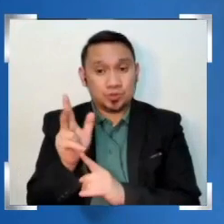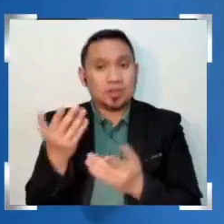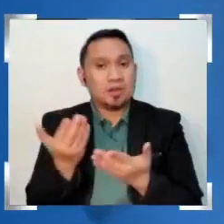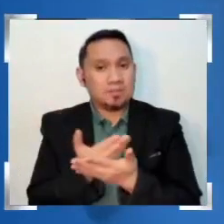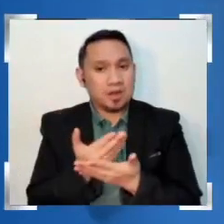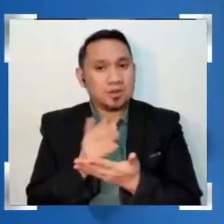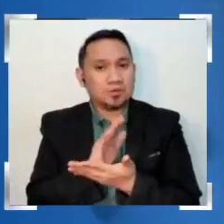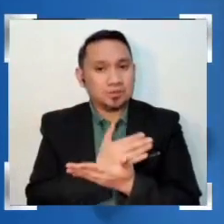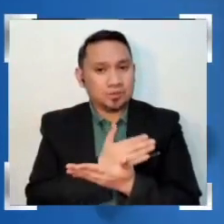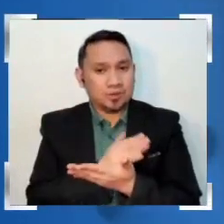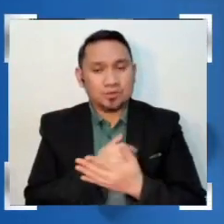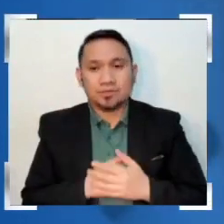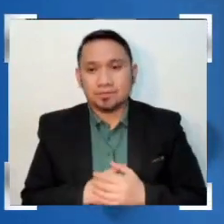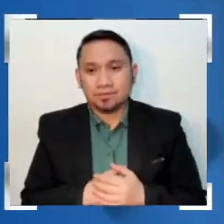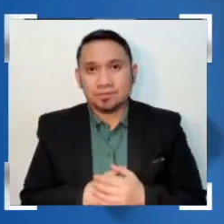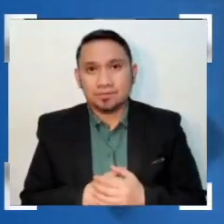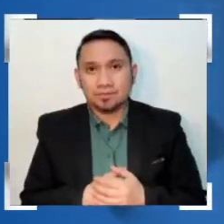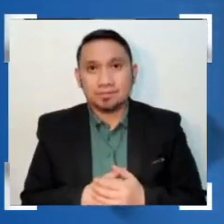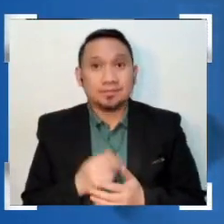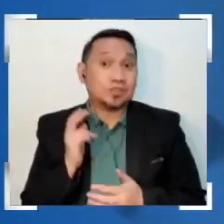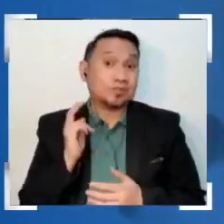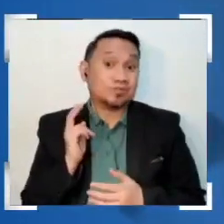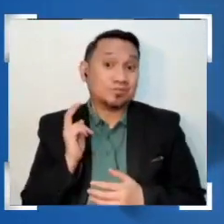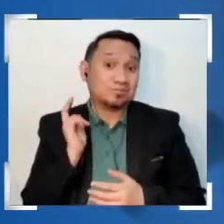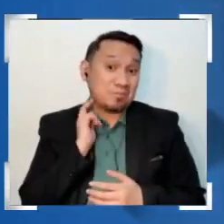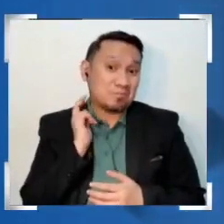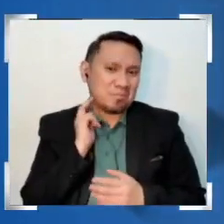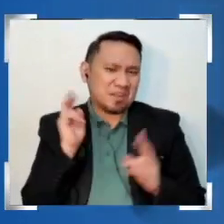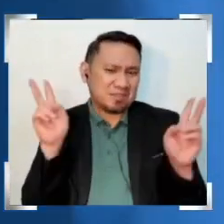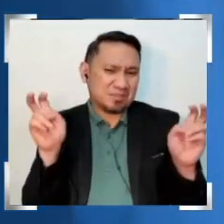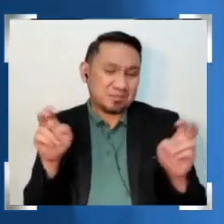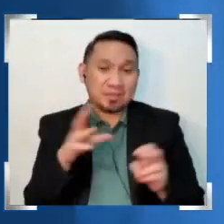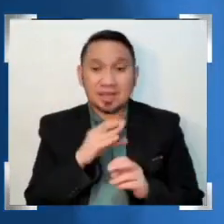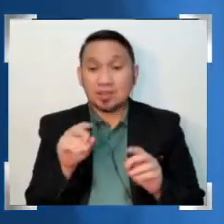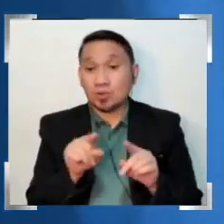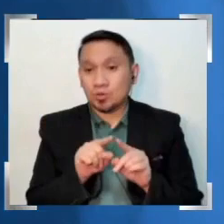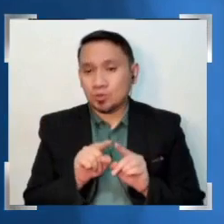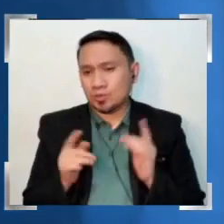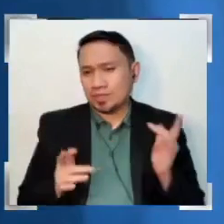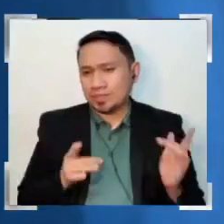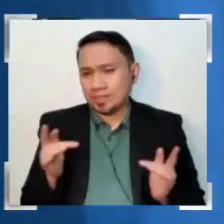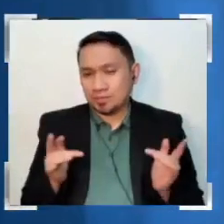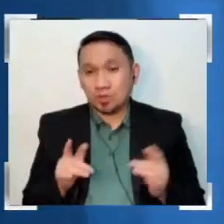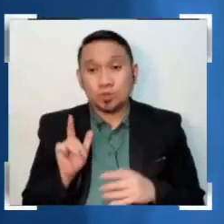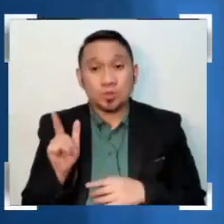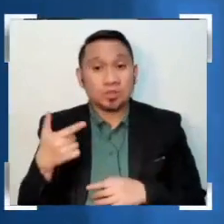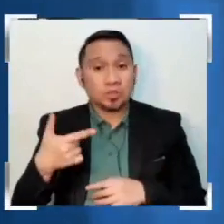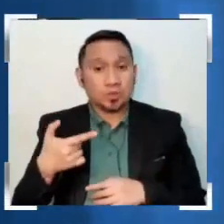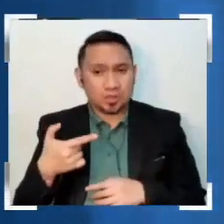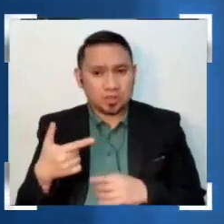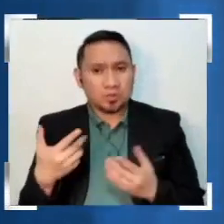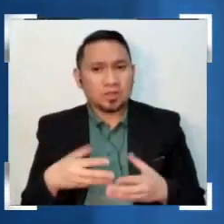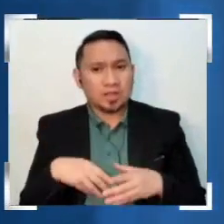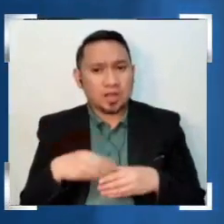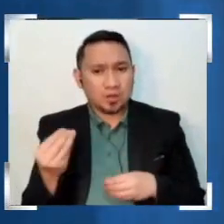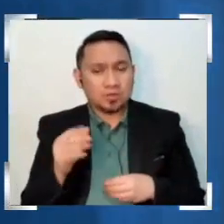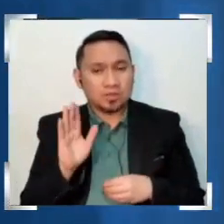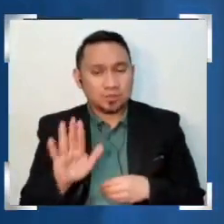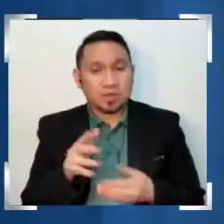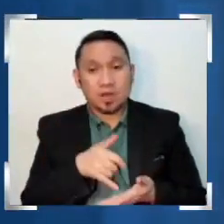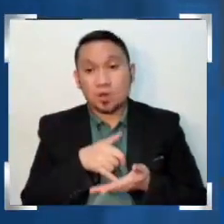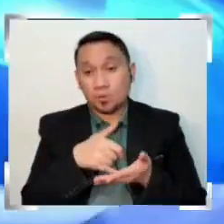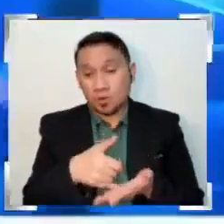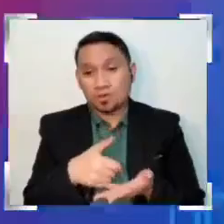Vampire. Pati nga si Olivia, hindi maitago ang excitement. 2021 na i-release ni Olivia ang kanyang award-winning album